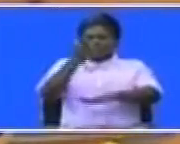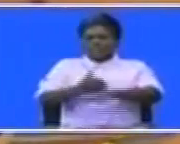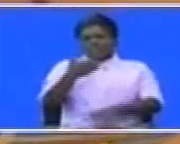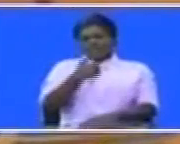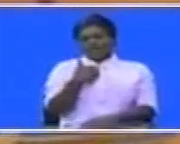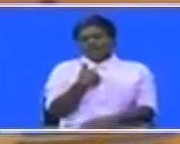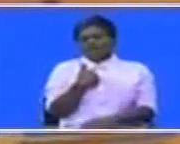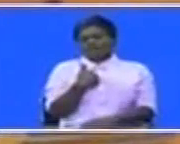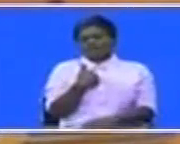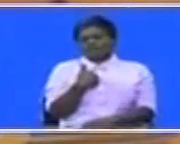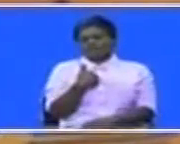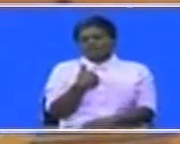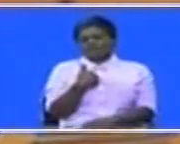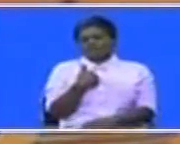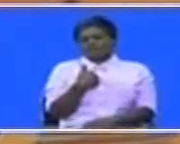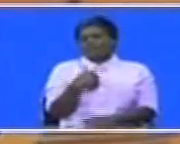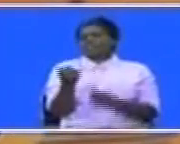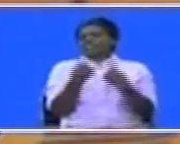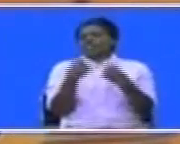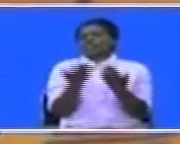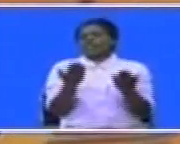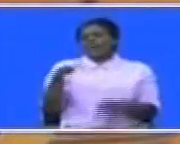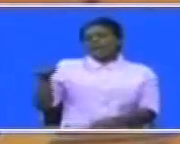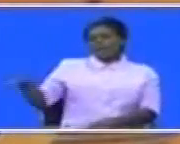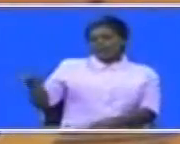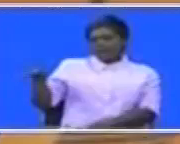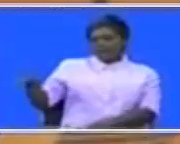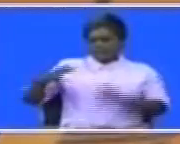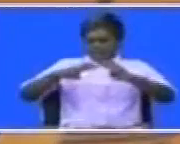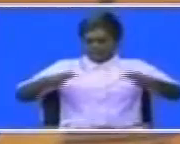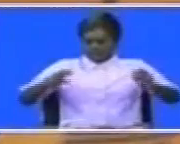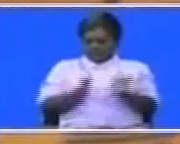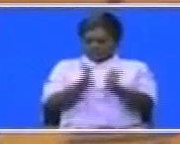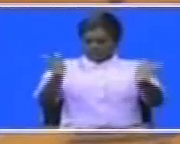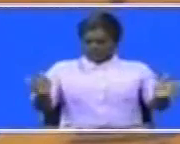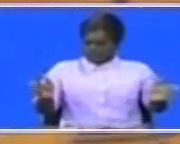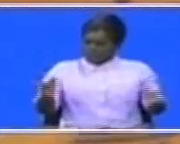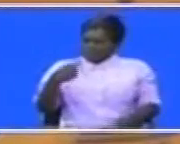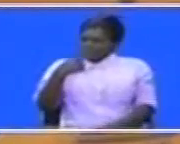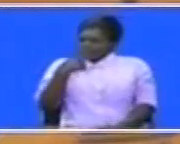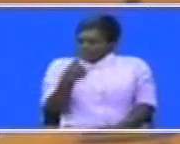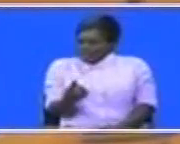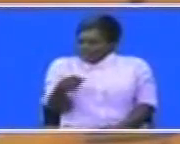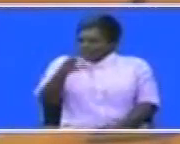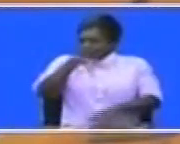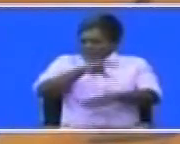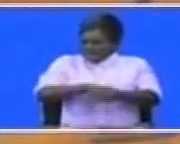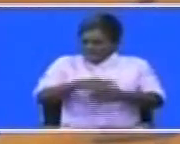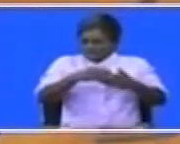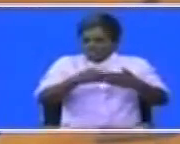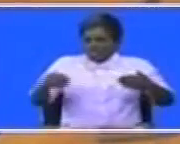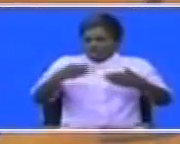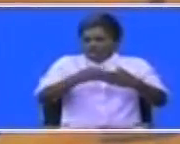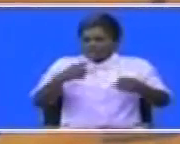hata sehemu za ughaibuni. Akizungumza mapema leo, inspekta mkuu wa polisi Joseph Boynet alisema waliweza kupata dola